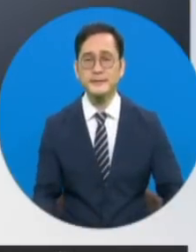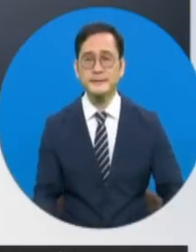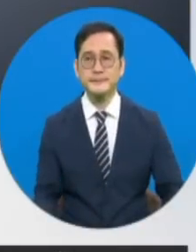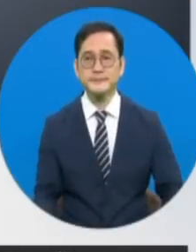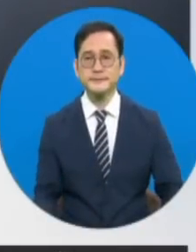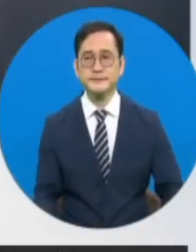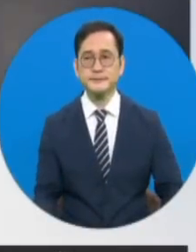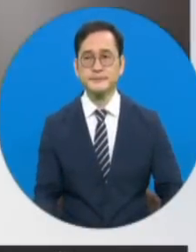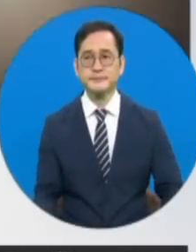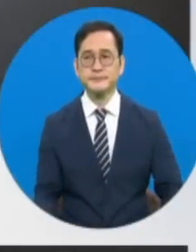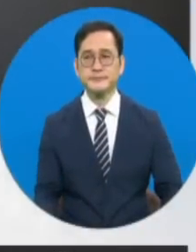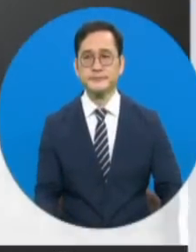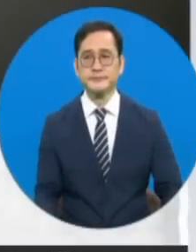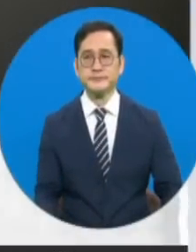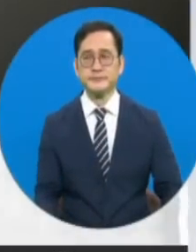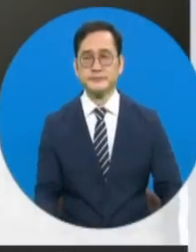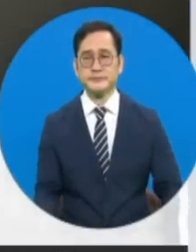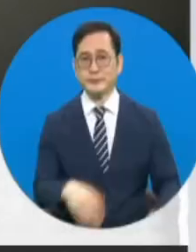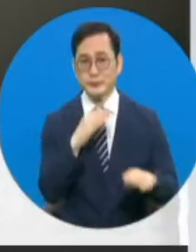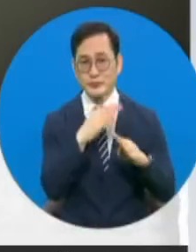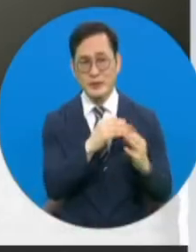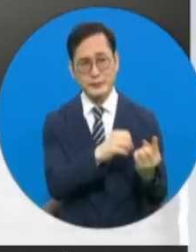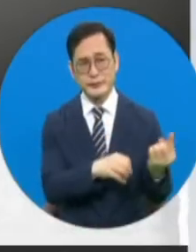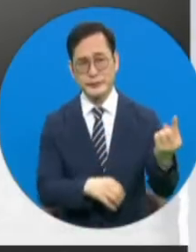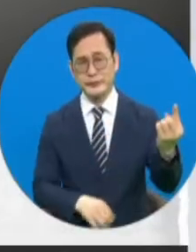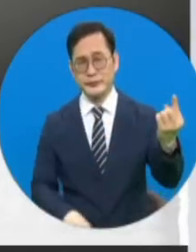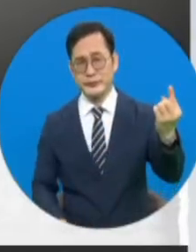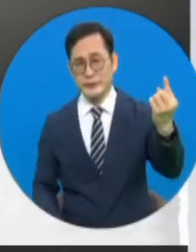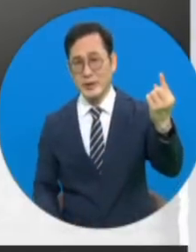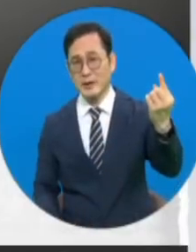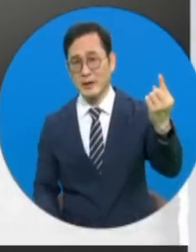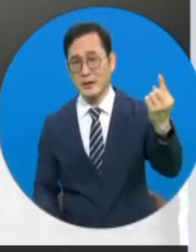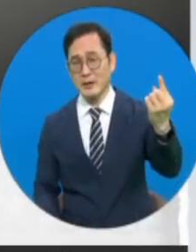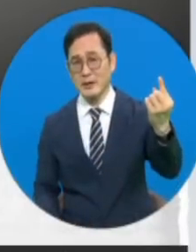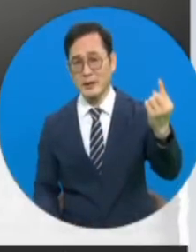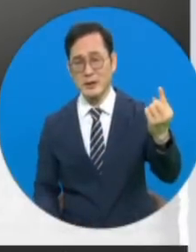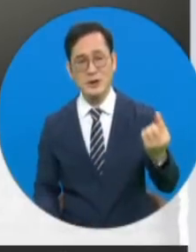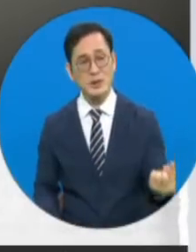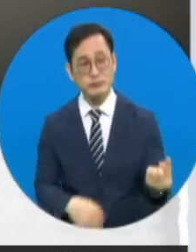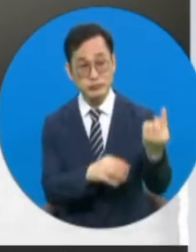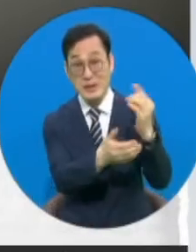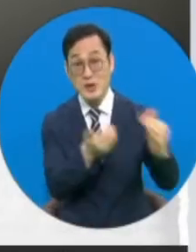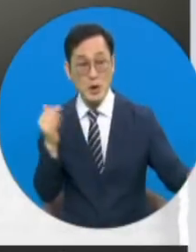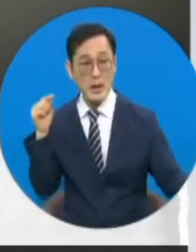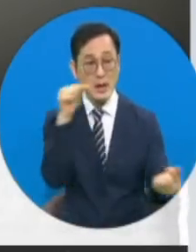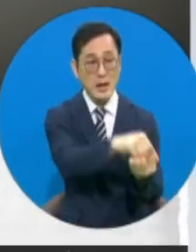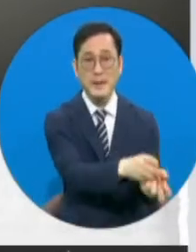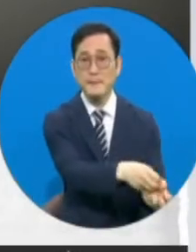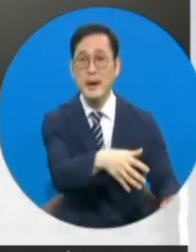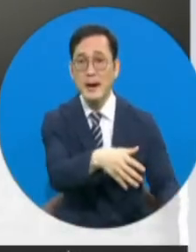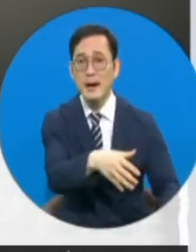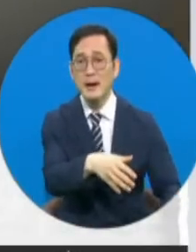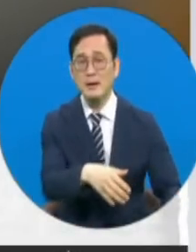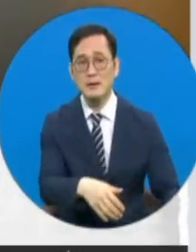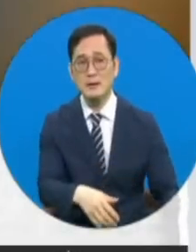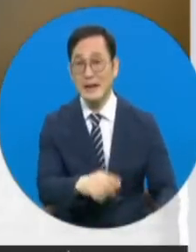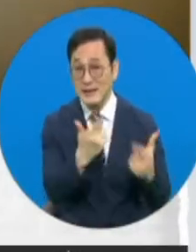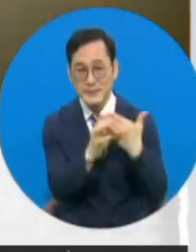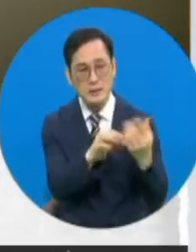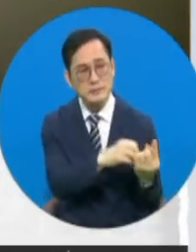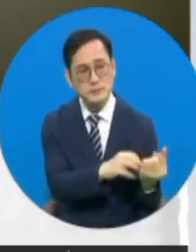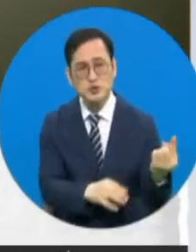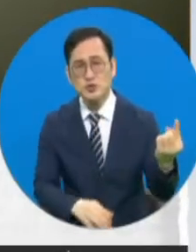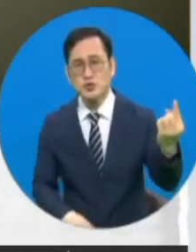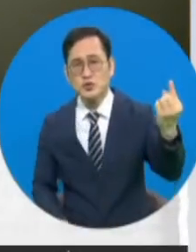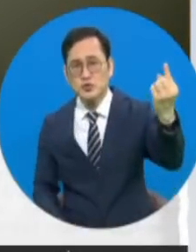북한의 미사일을 대응하는 방법은 아예 쏘지 못하게 하거나 아니면 이게 발사가 됐을 때 나라는 것을 요격하는 것이죠 그래서